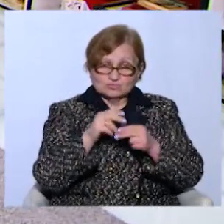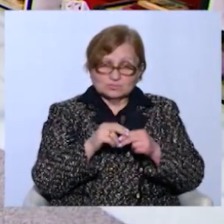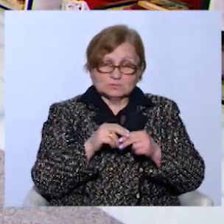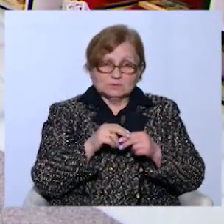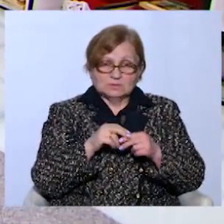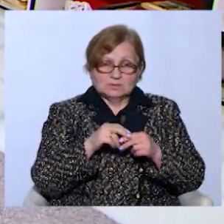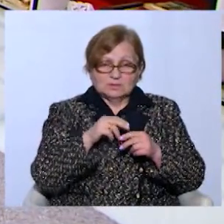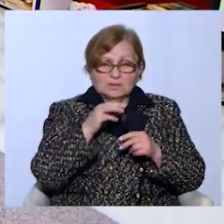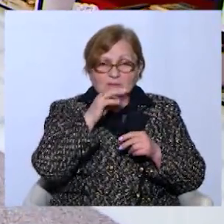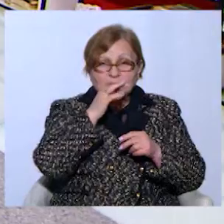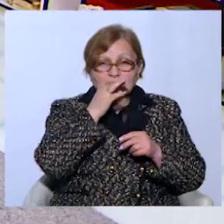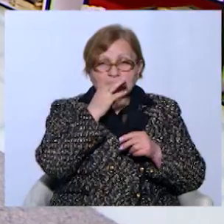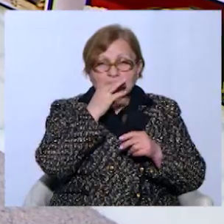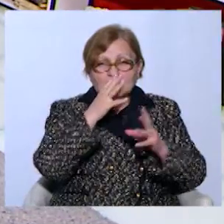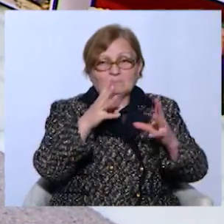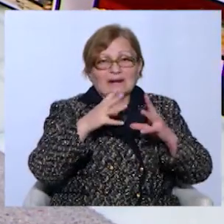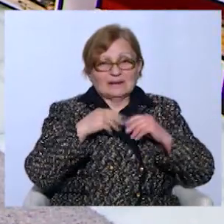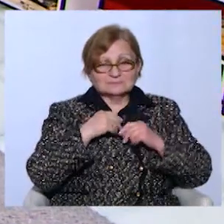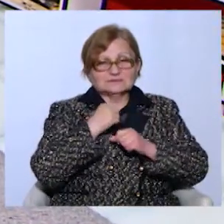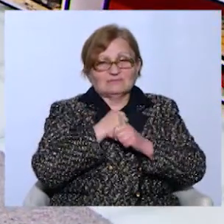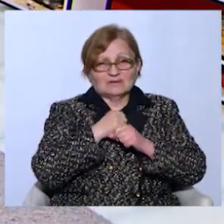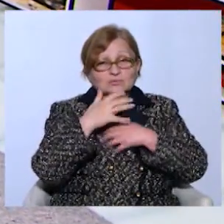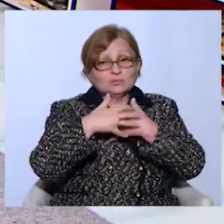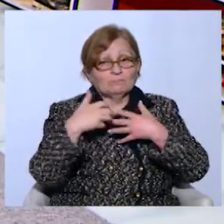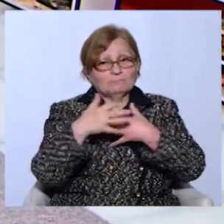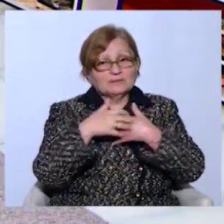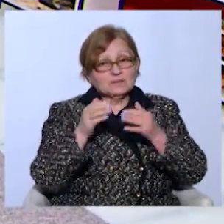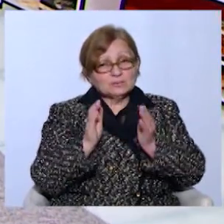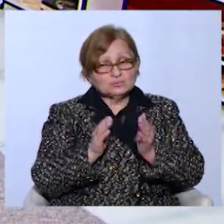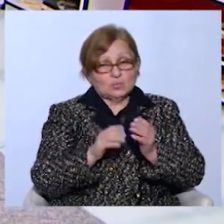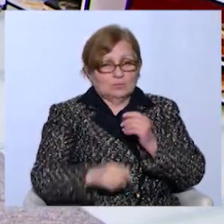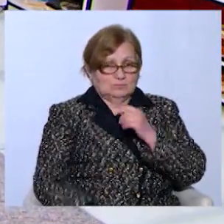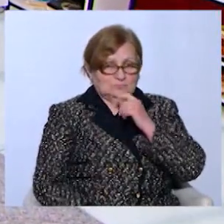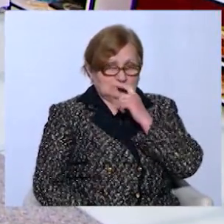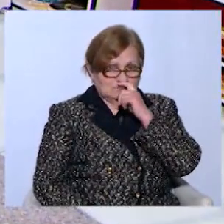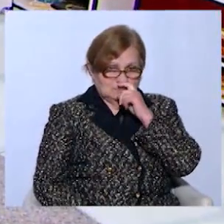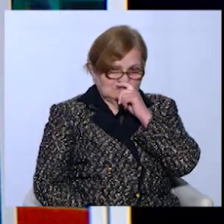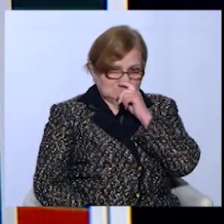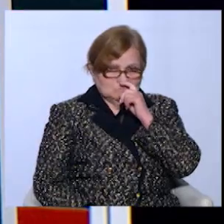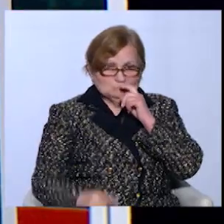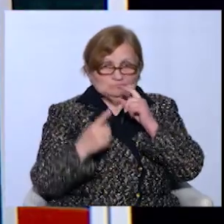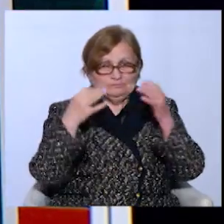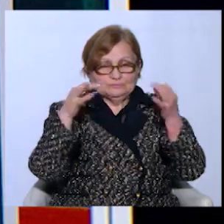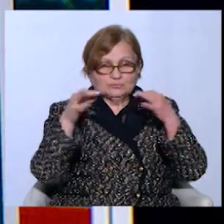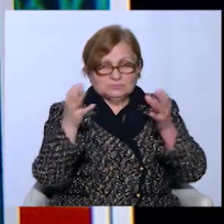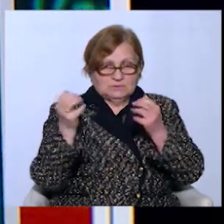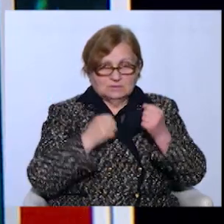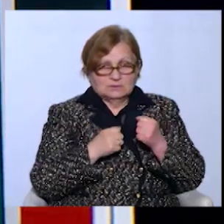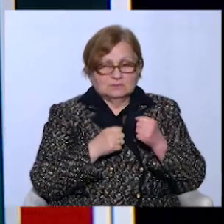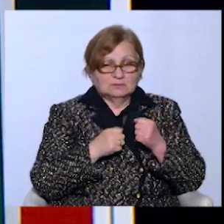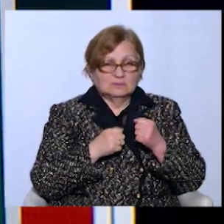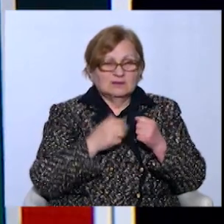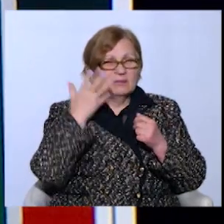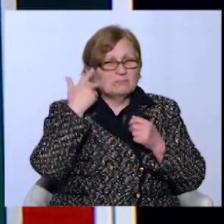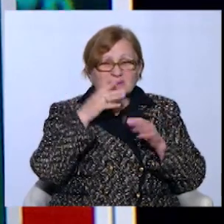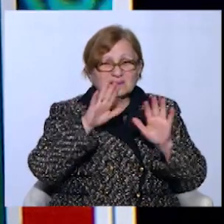მე ერთად ავაწყოთ მაგალითად ფისო. ვიღებთ ფურცელს. თუ არ გაქვთ